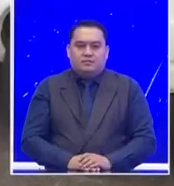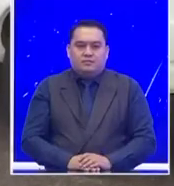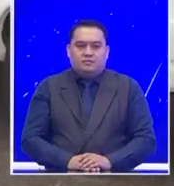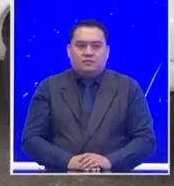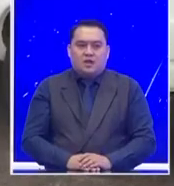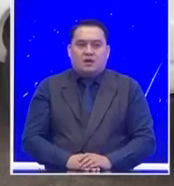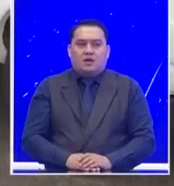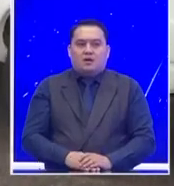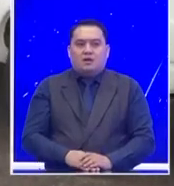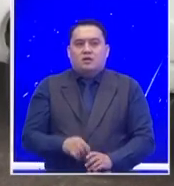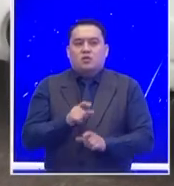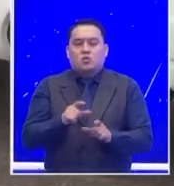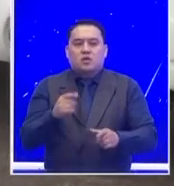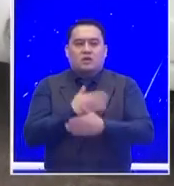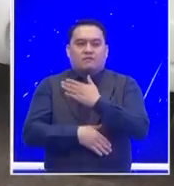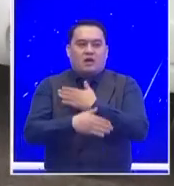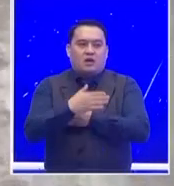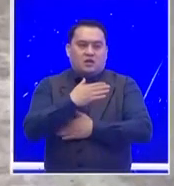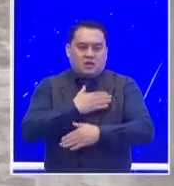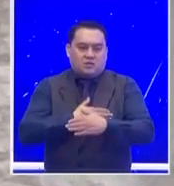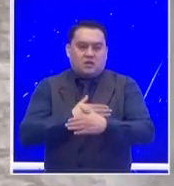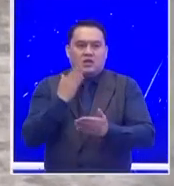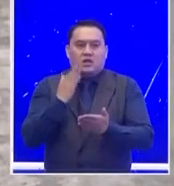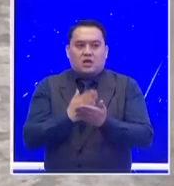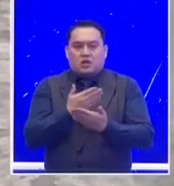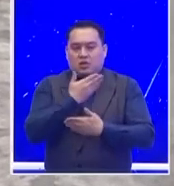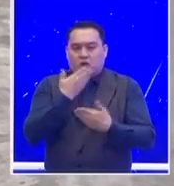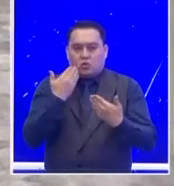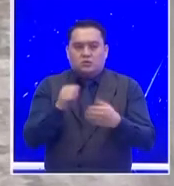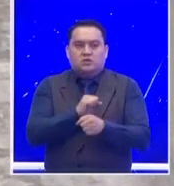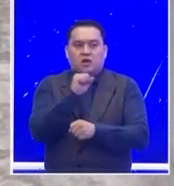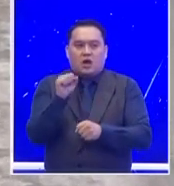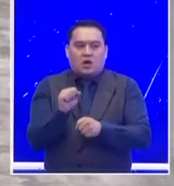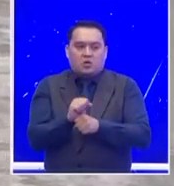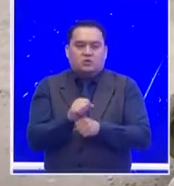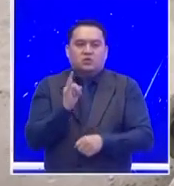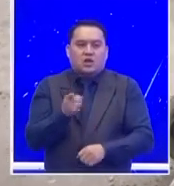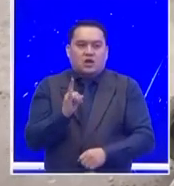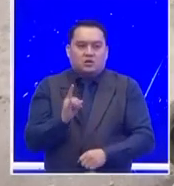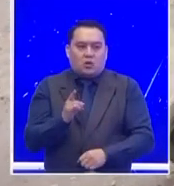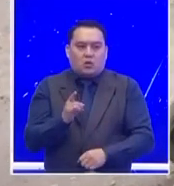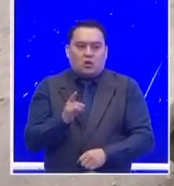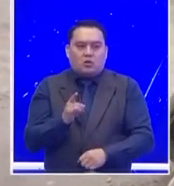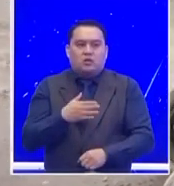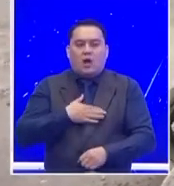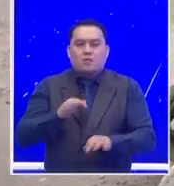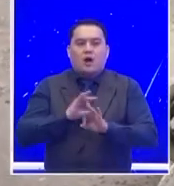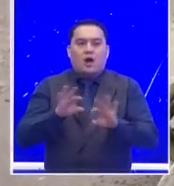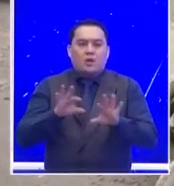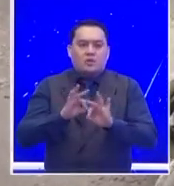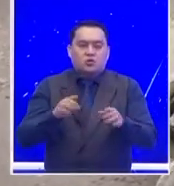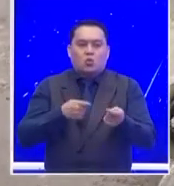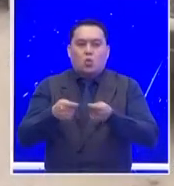Еще одним барьером для людей с особыми потребностями является отсутствие остановок для инватакси. Впрочем, как нам объяснили